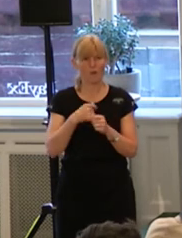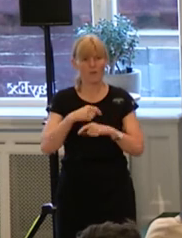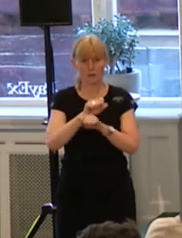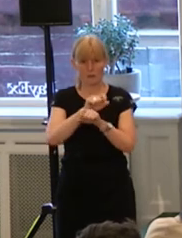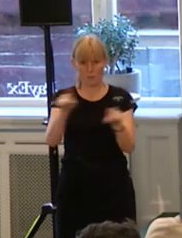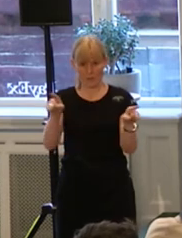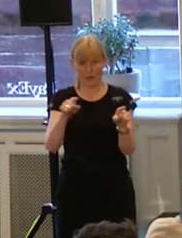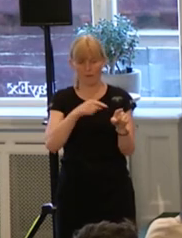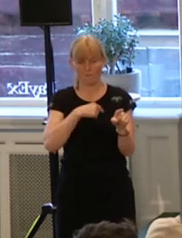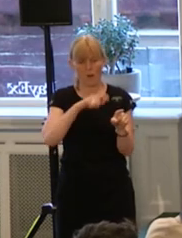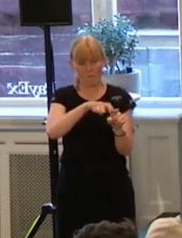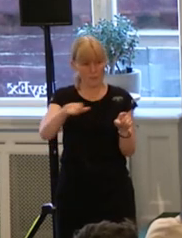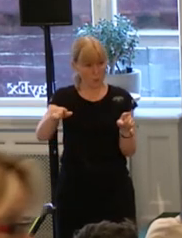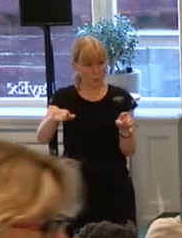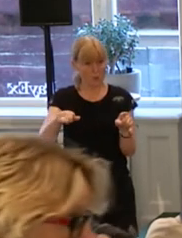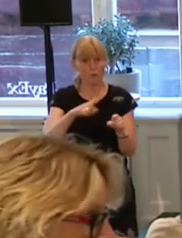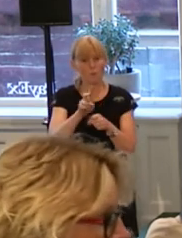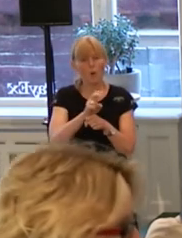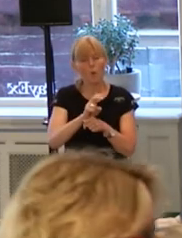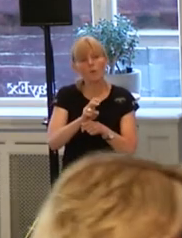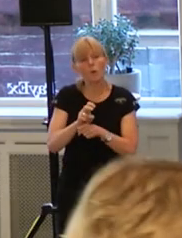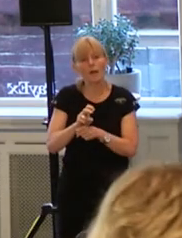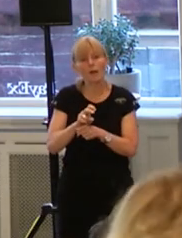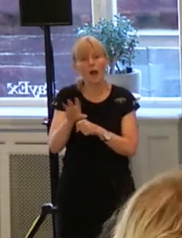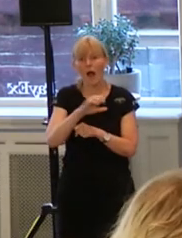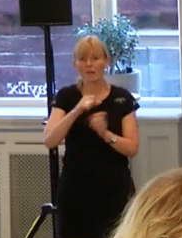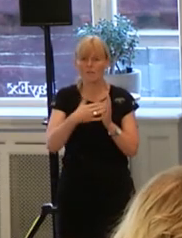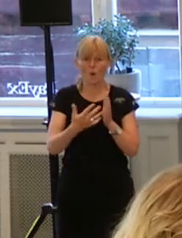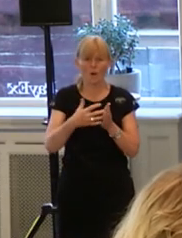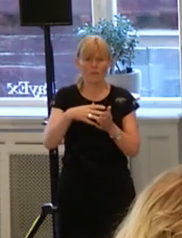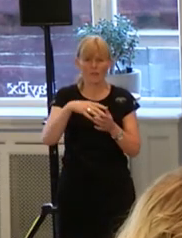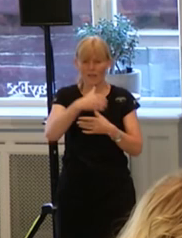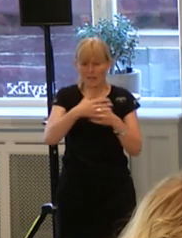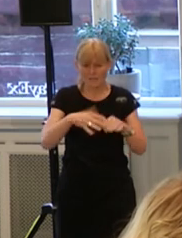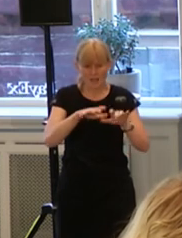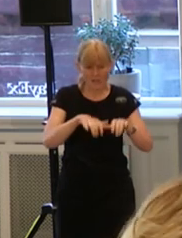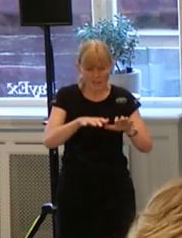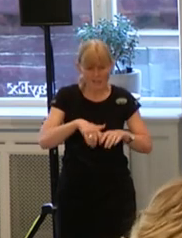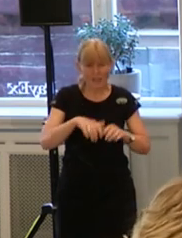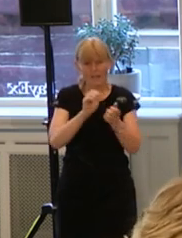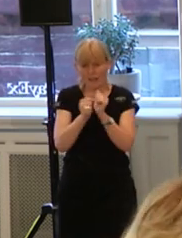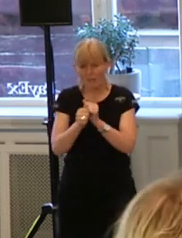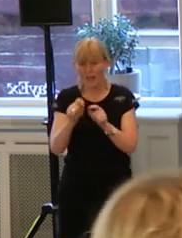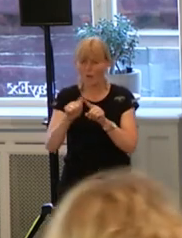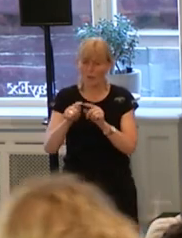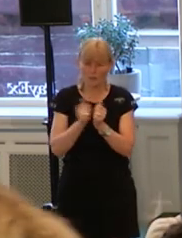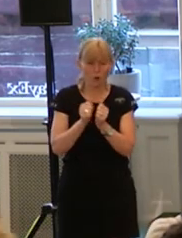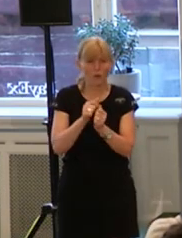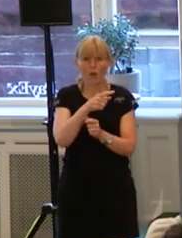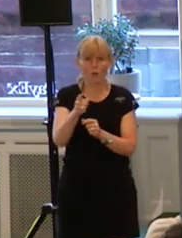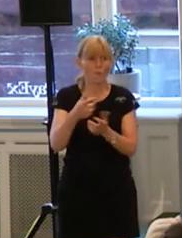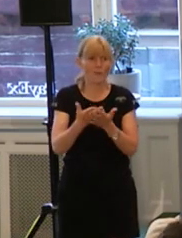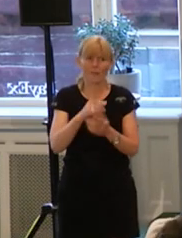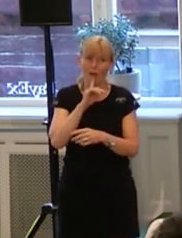våra personer som kontrollerar allt från kassaregister till ut och reviderar och sådana saker. De är inte